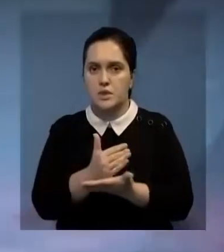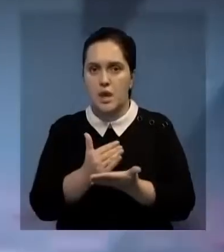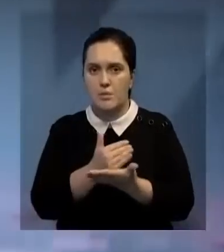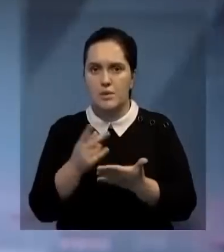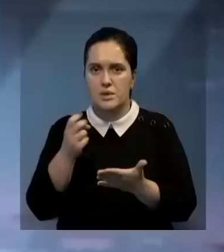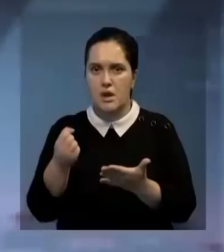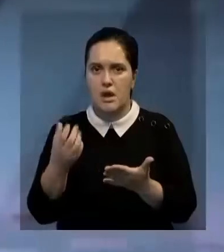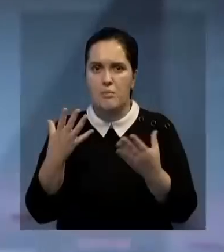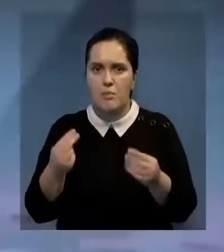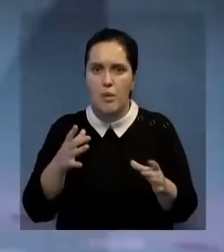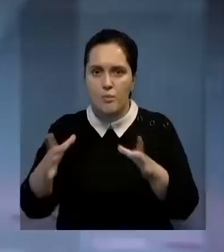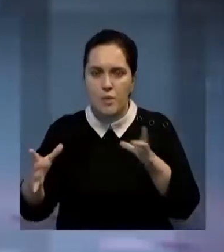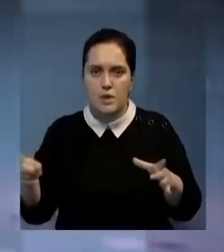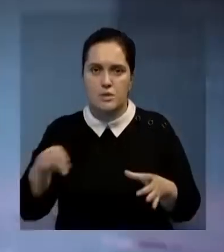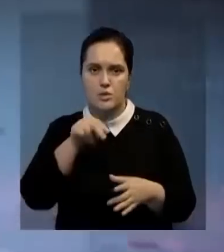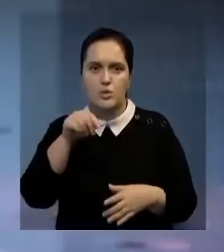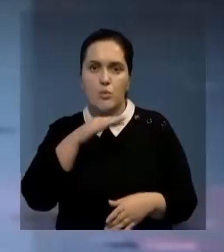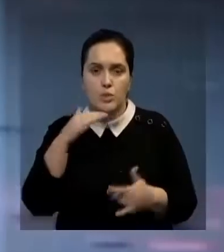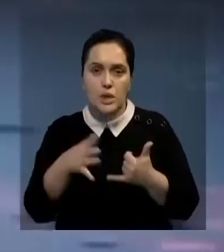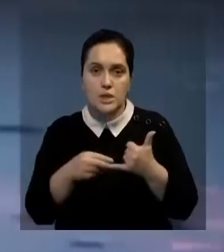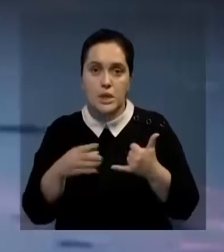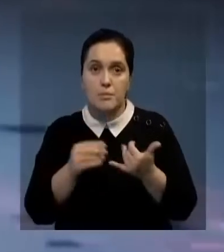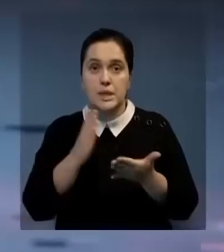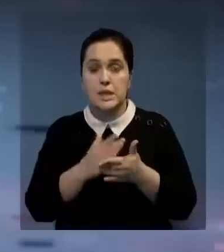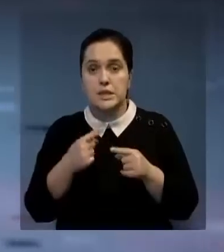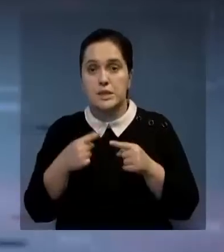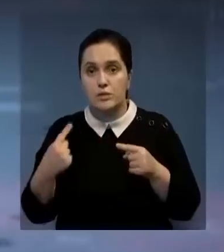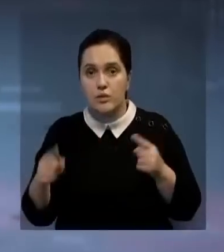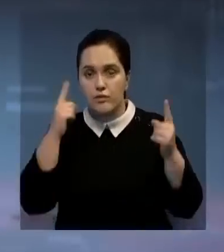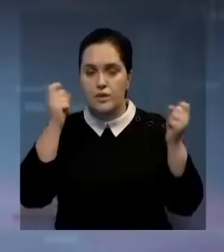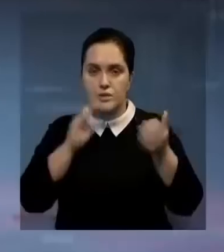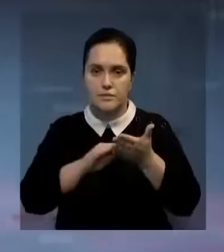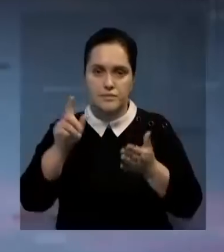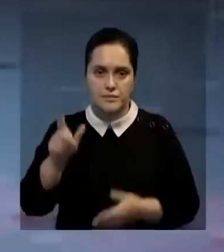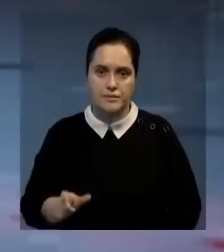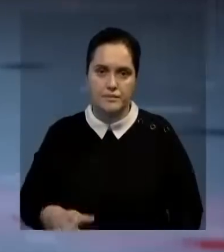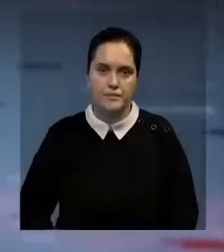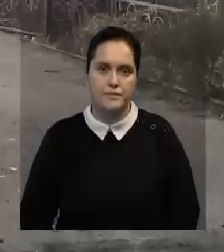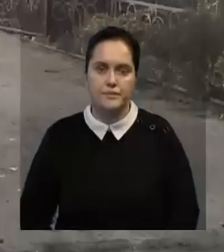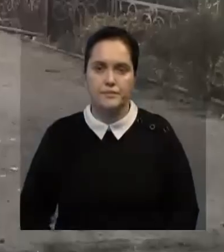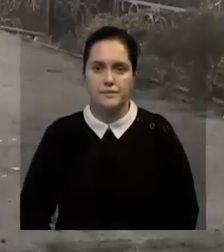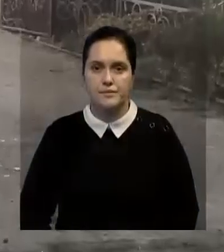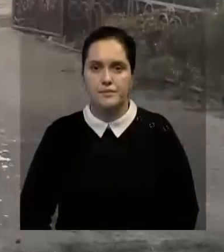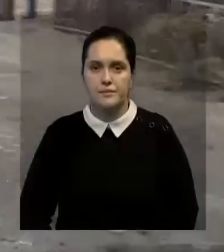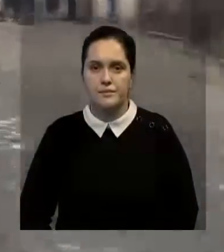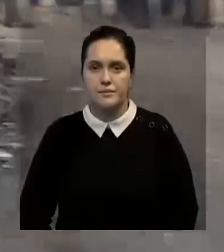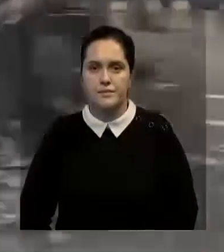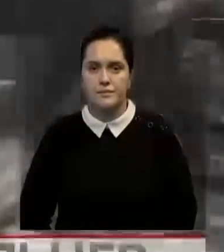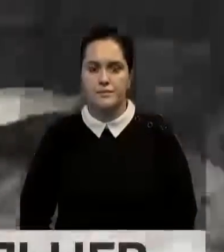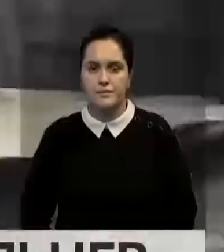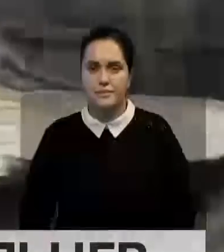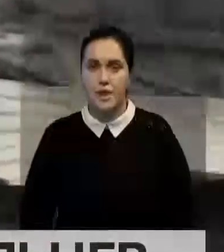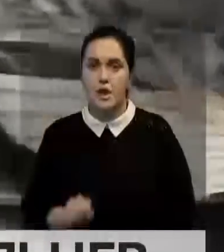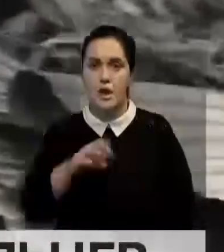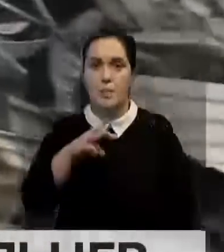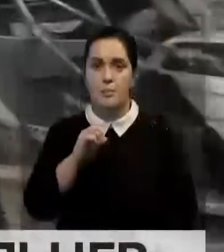на болотистой и солончаковой местности. Есть ли альтернатива, выясняла Наталья Строкова. В